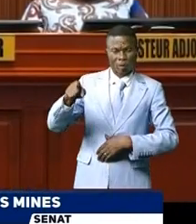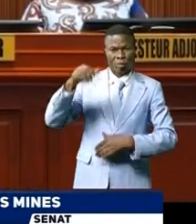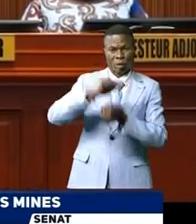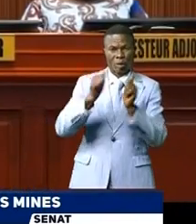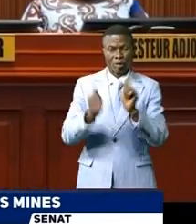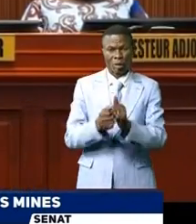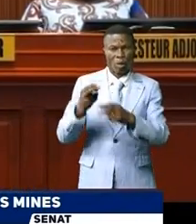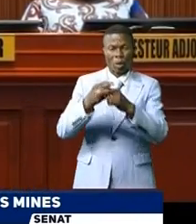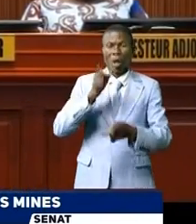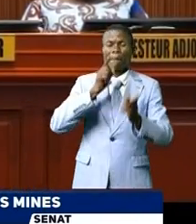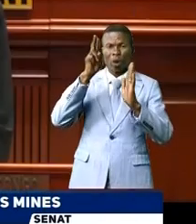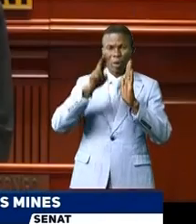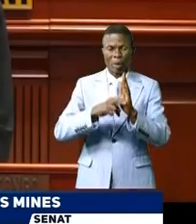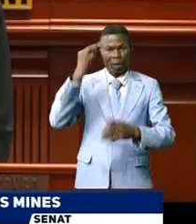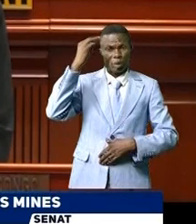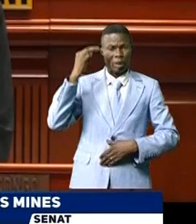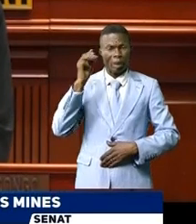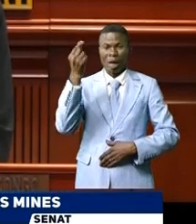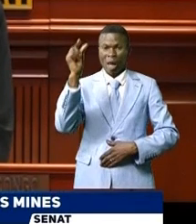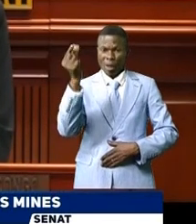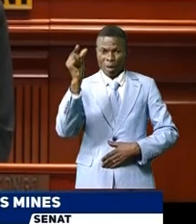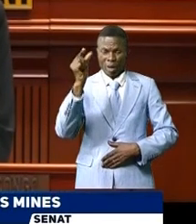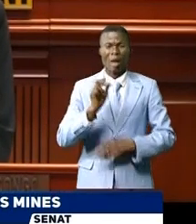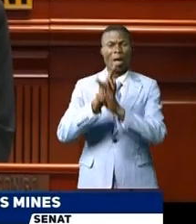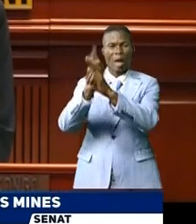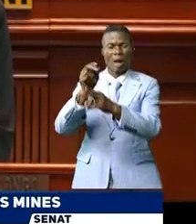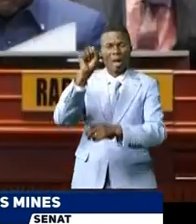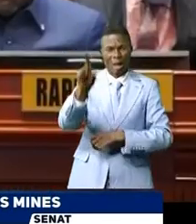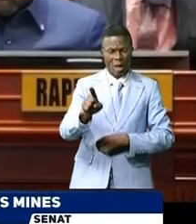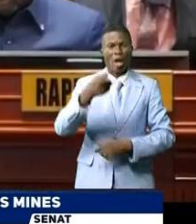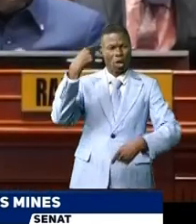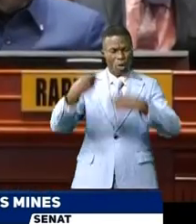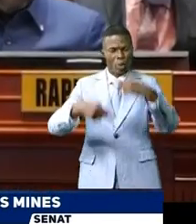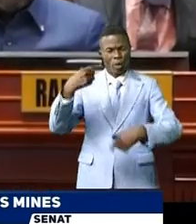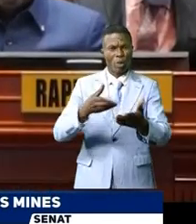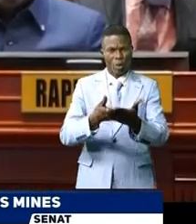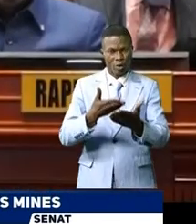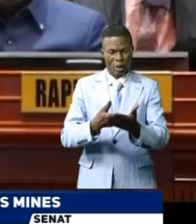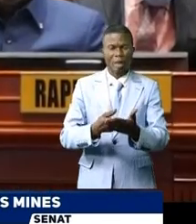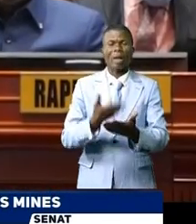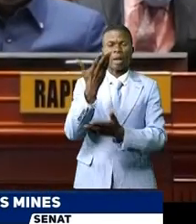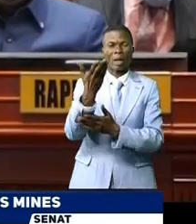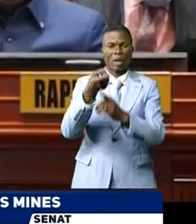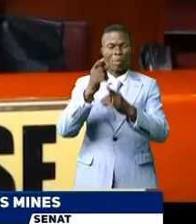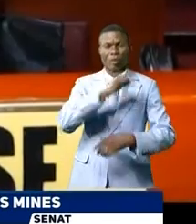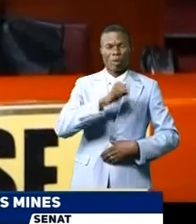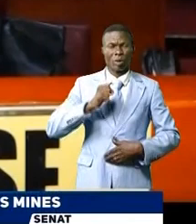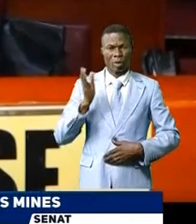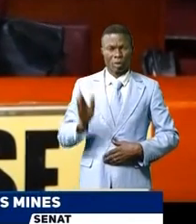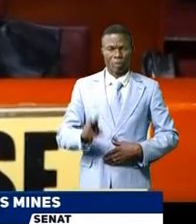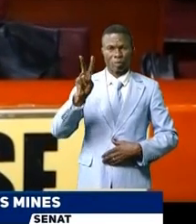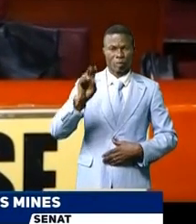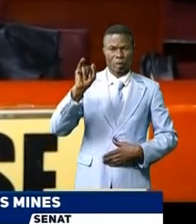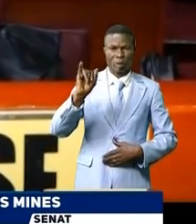chapitre du contrôle parlementaire, la ministre des Mines a répondu à la question orale avec débat lui adressée par la sénatrice